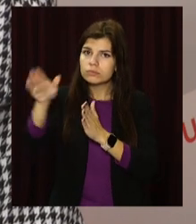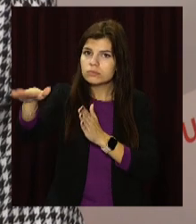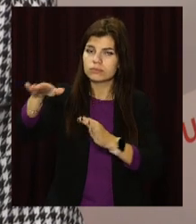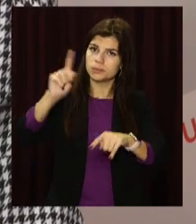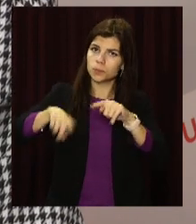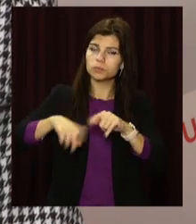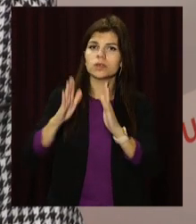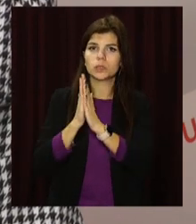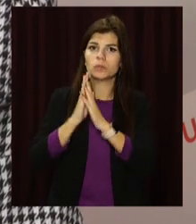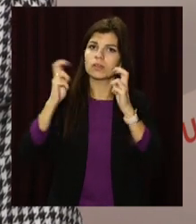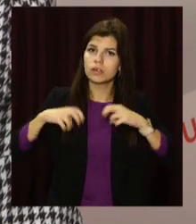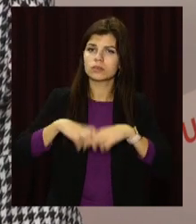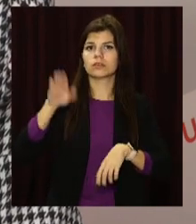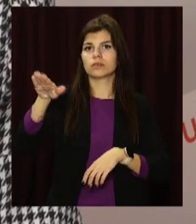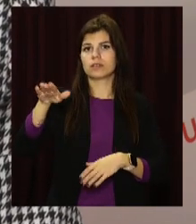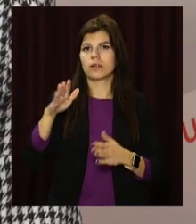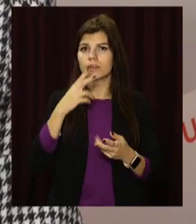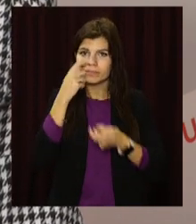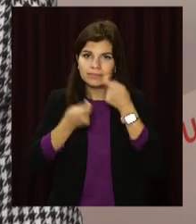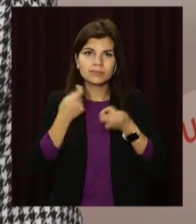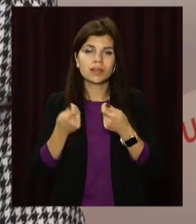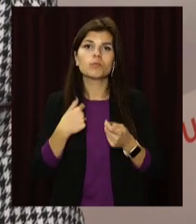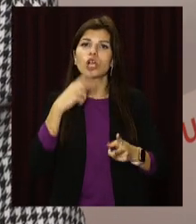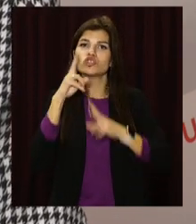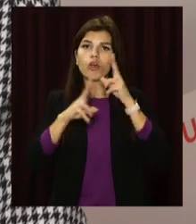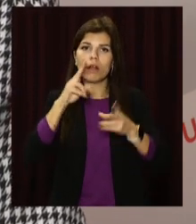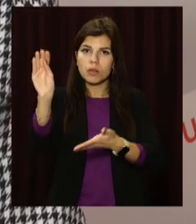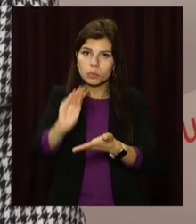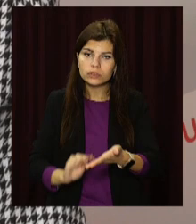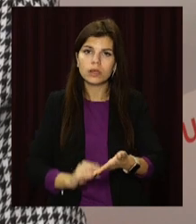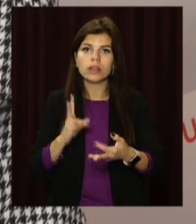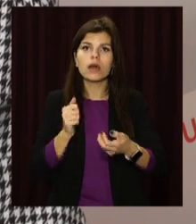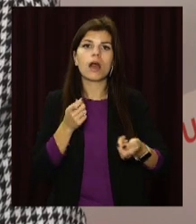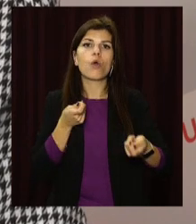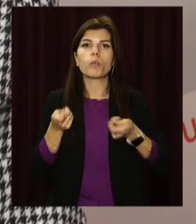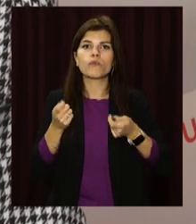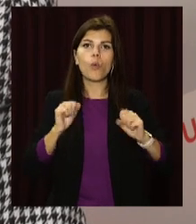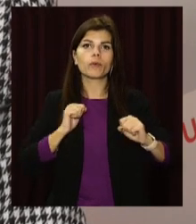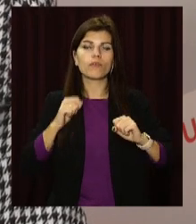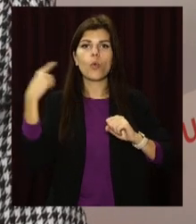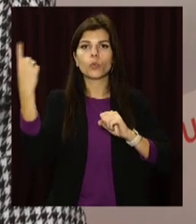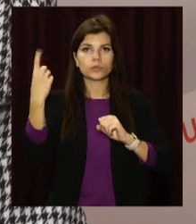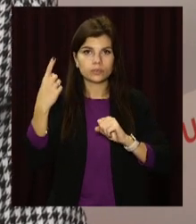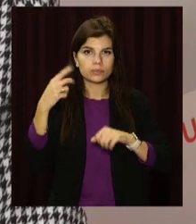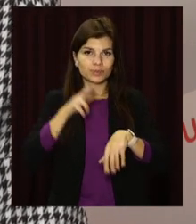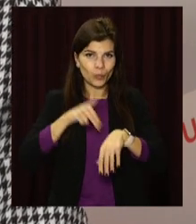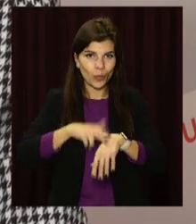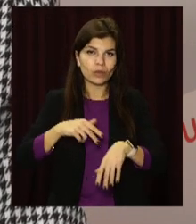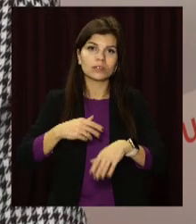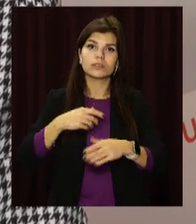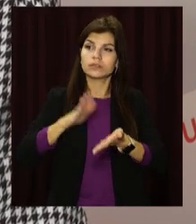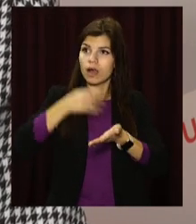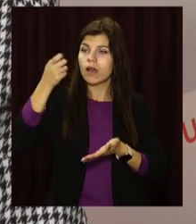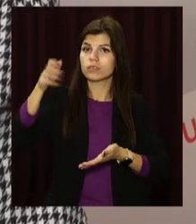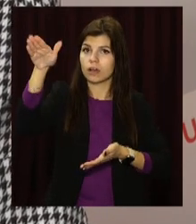дії. Також пишемо численні скарги на керівництво управління обласного поліції, а